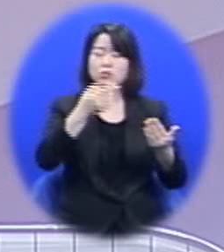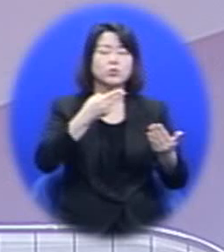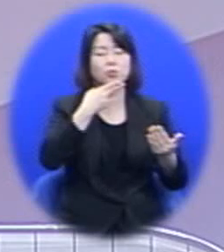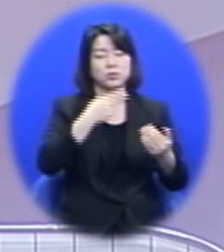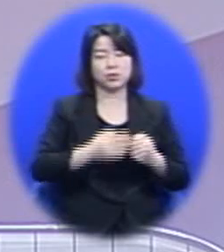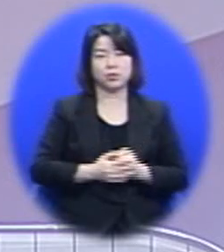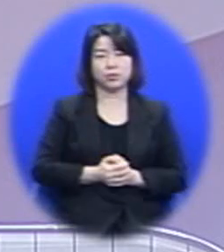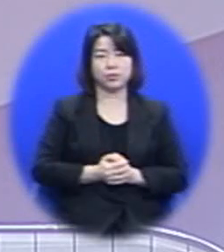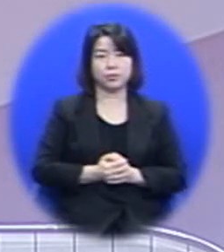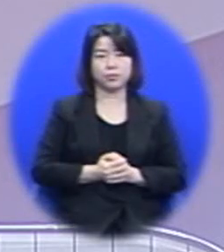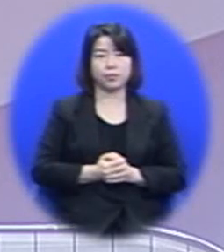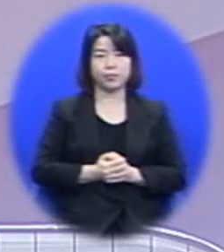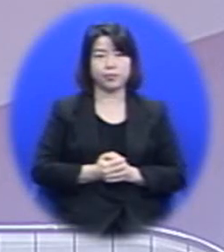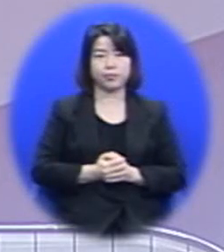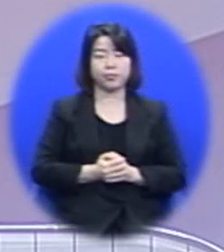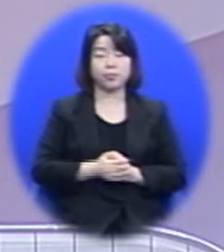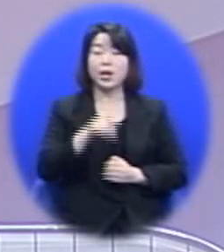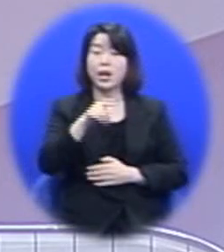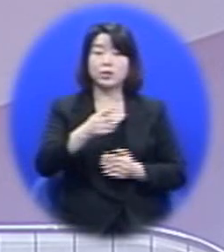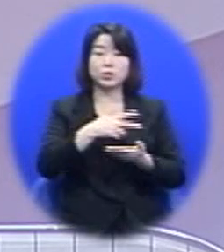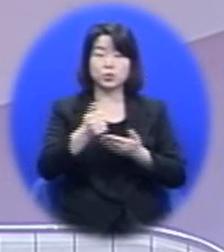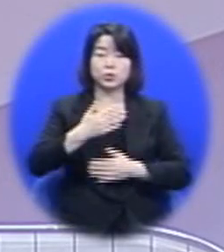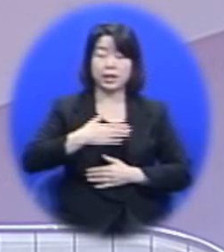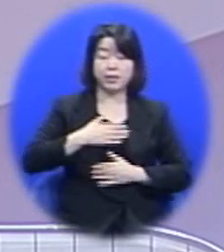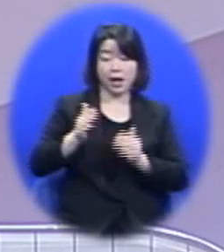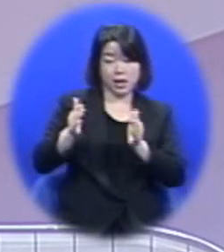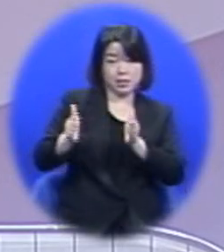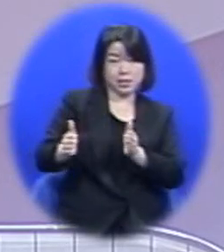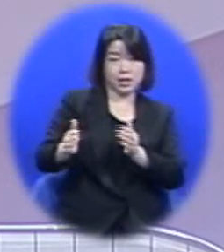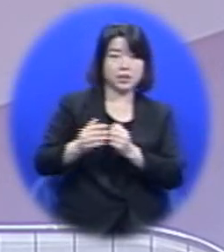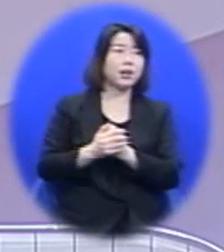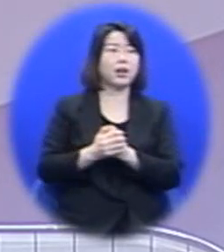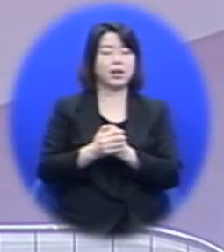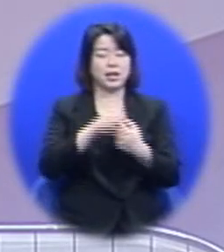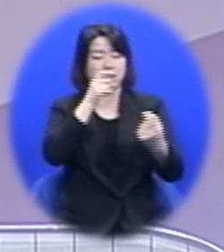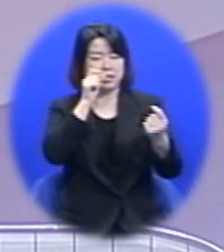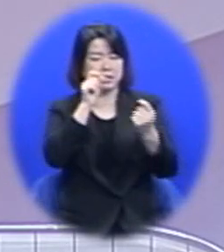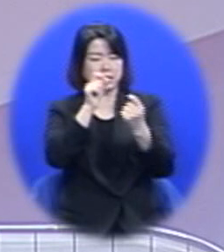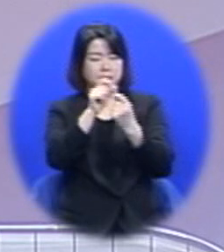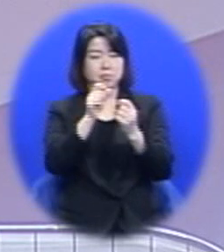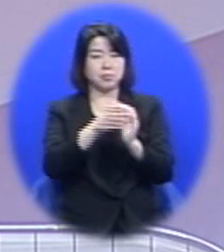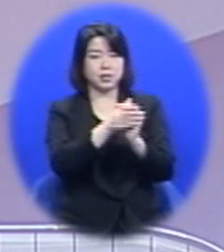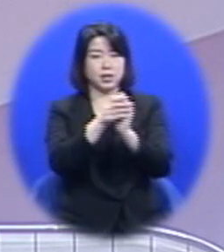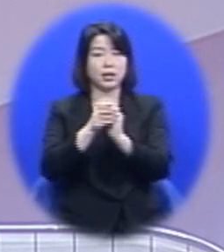없습니다. 그 주님과 나 사이가 친밀하게 될 때예요.